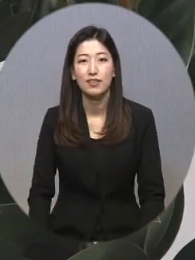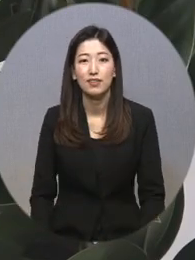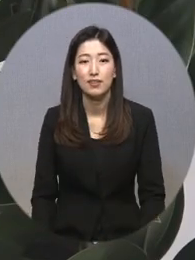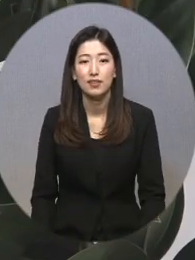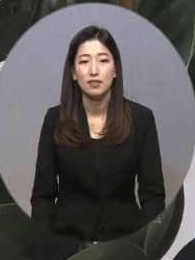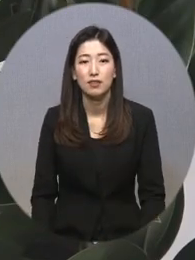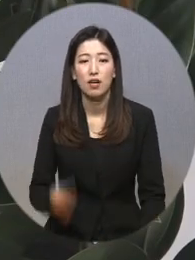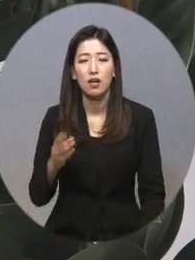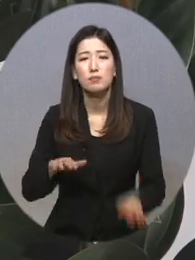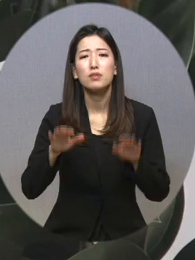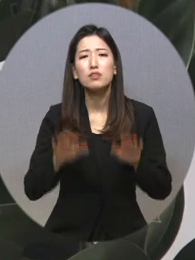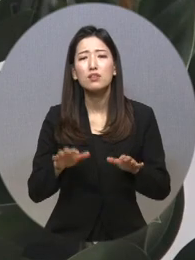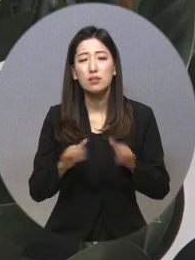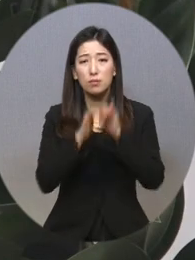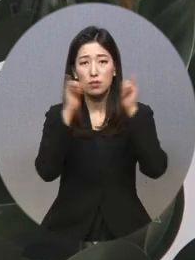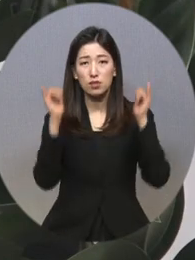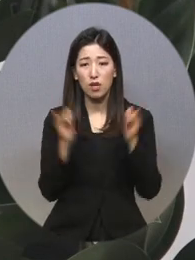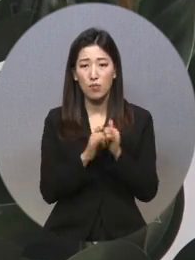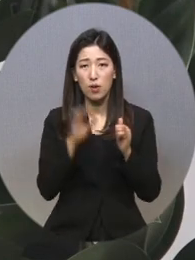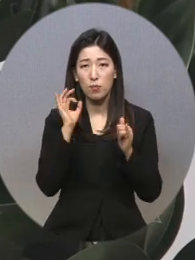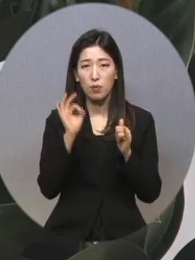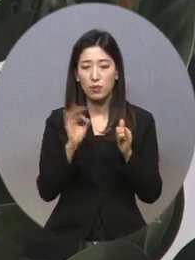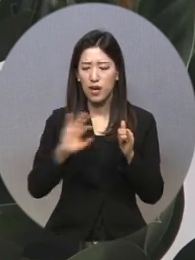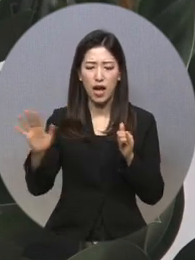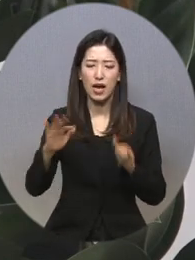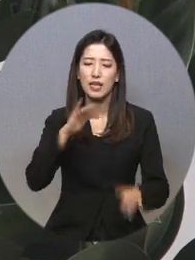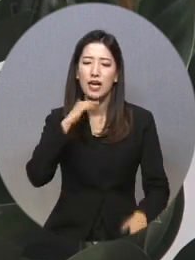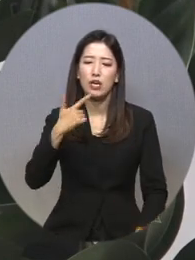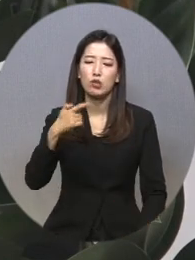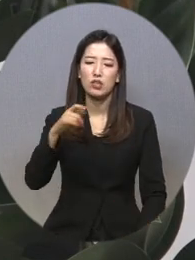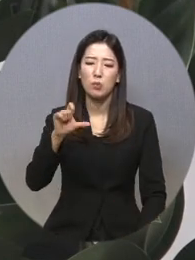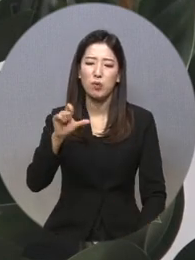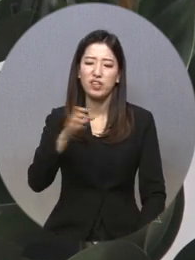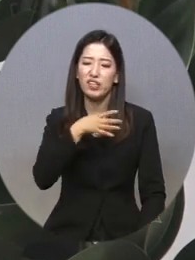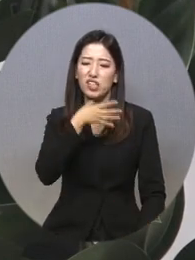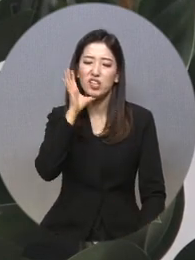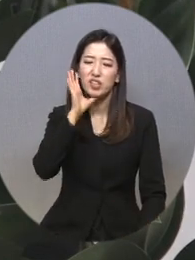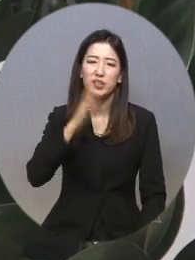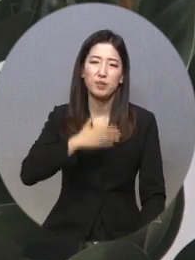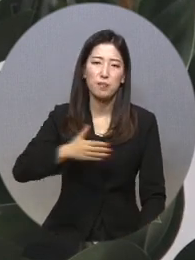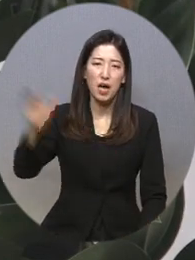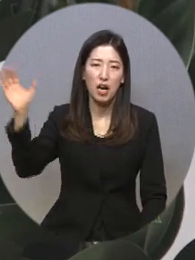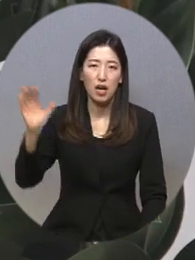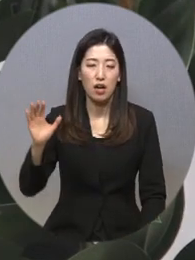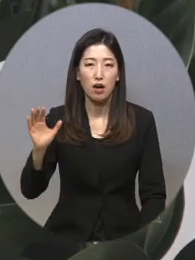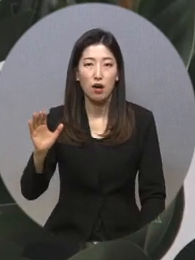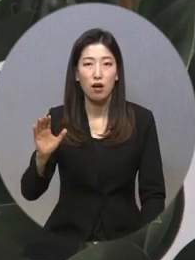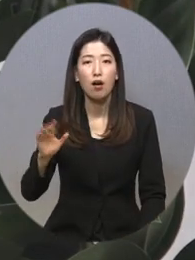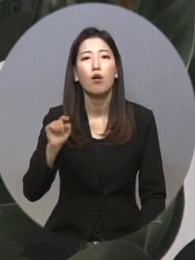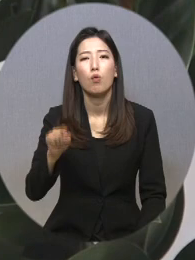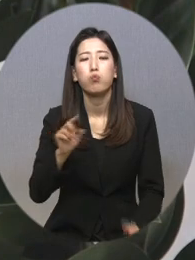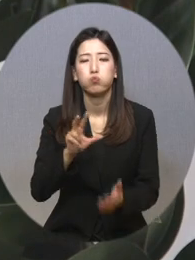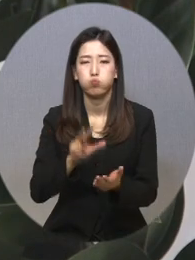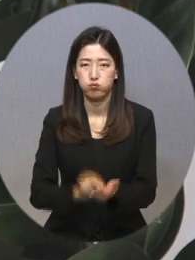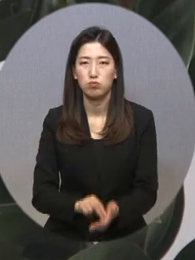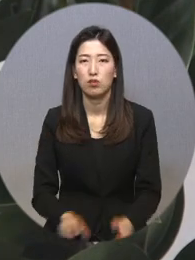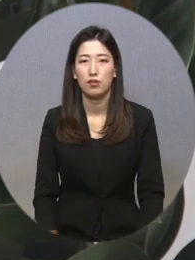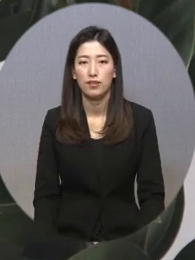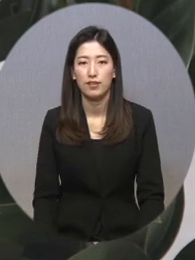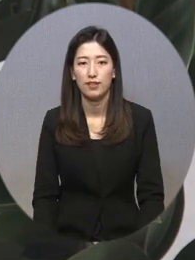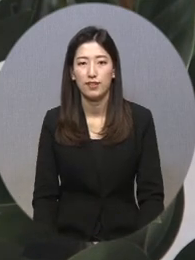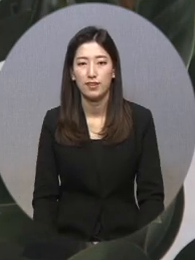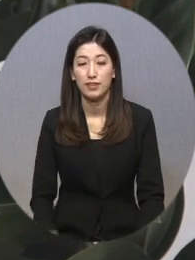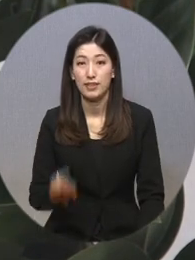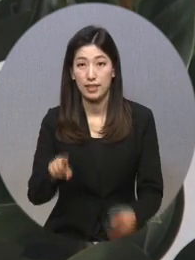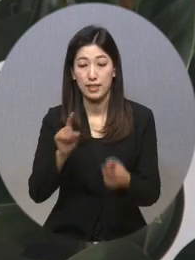우리 시스템, 사회 제도가 그 부분을 제대로 반영하고 있지 못하기 때문에 그렇습니다. 이제는 거기에